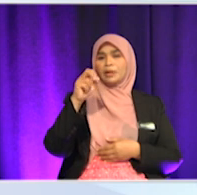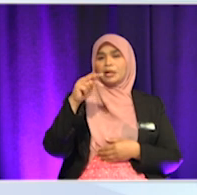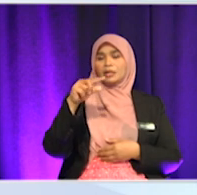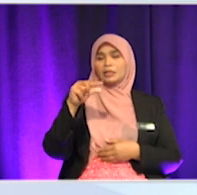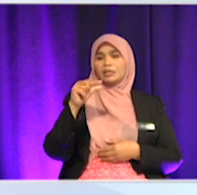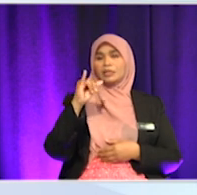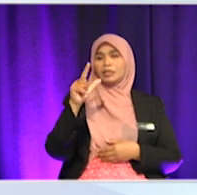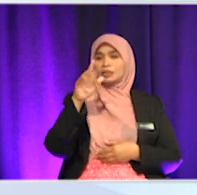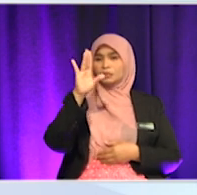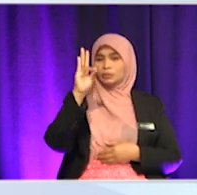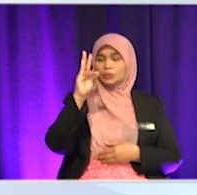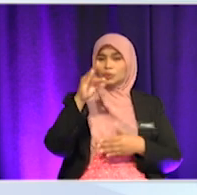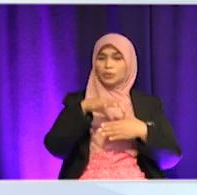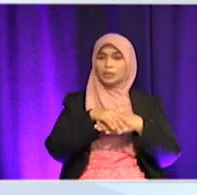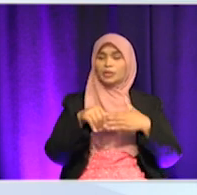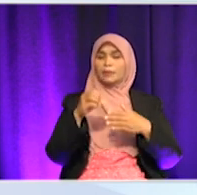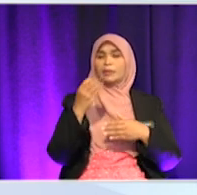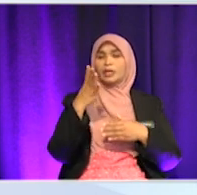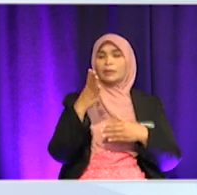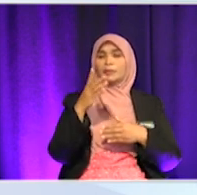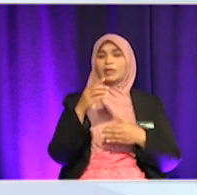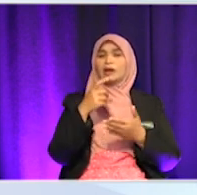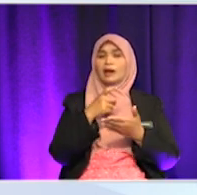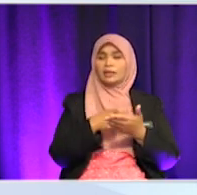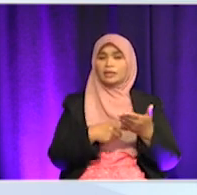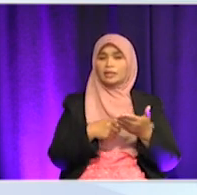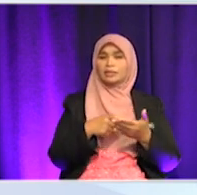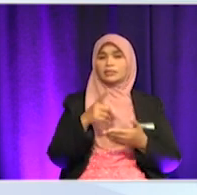RM7, berapakah harga 1 kilogram rambutan?